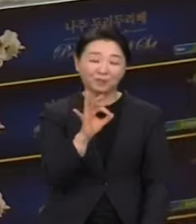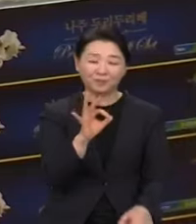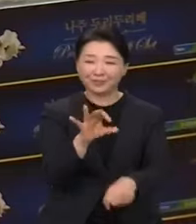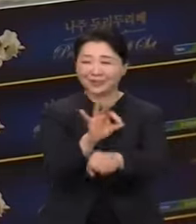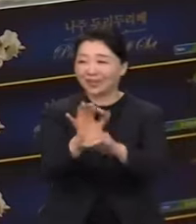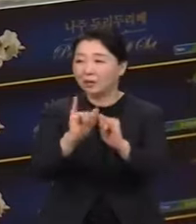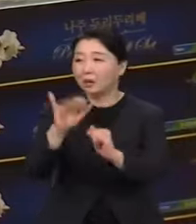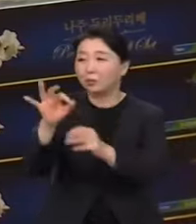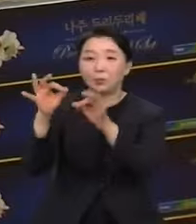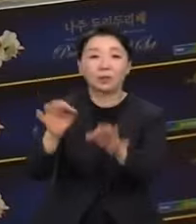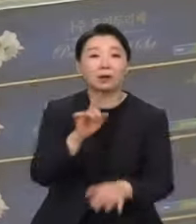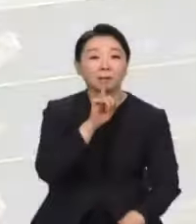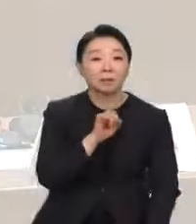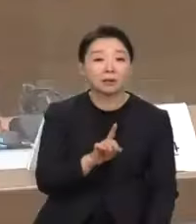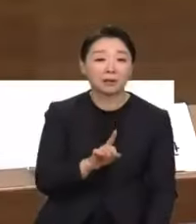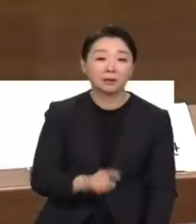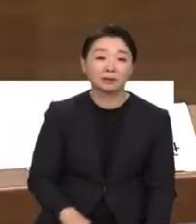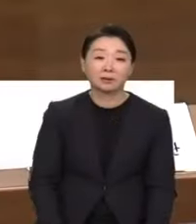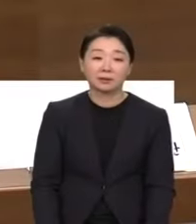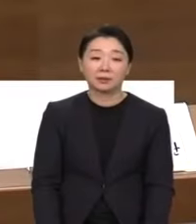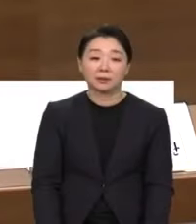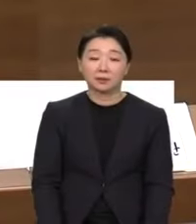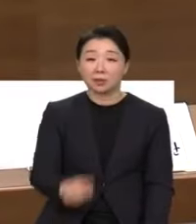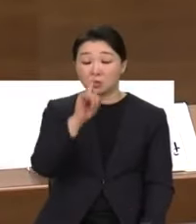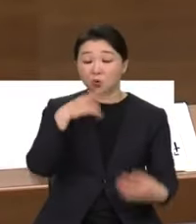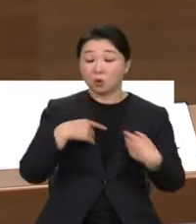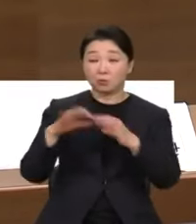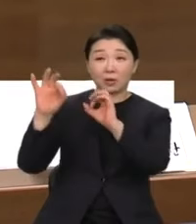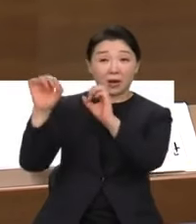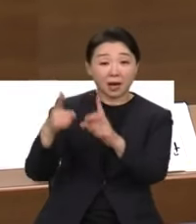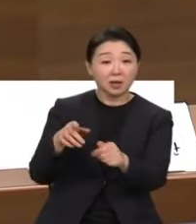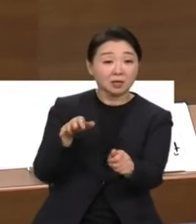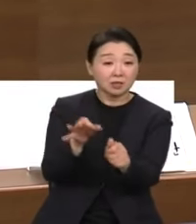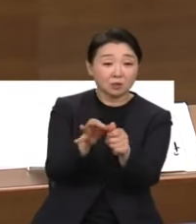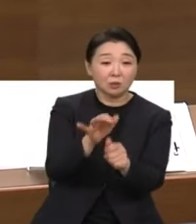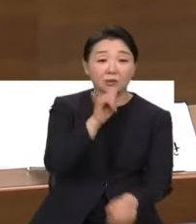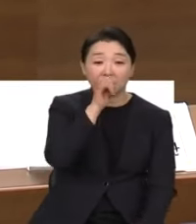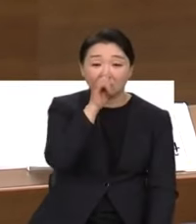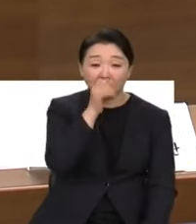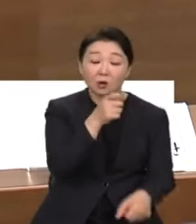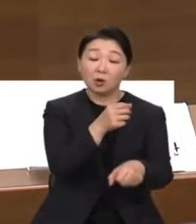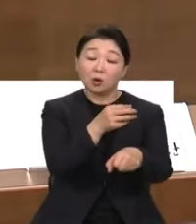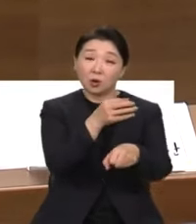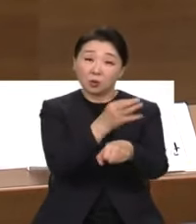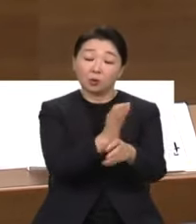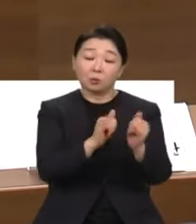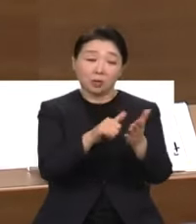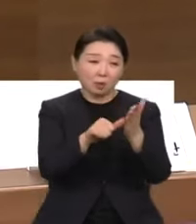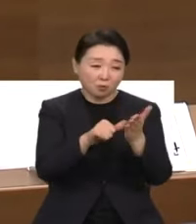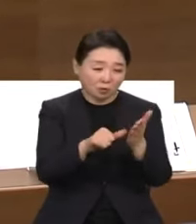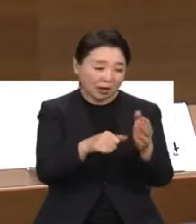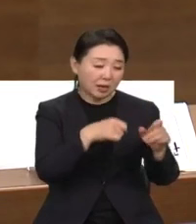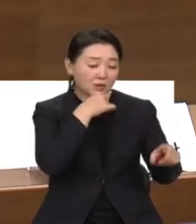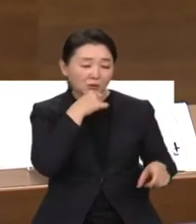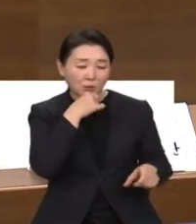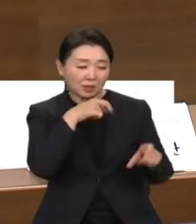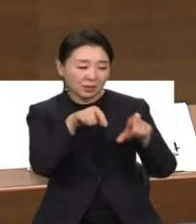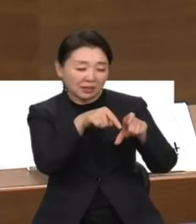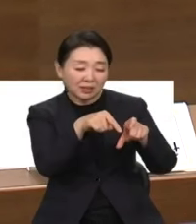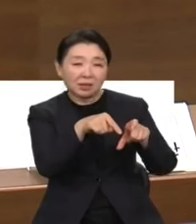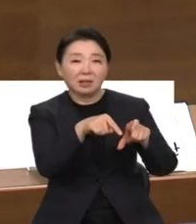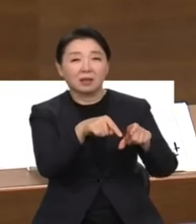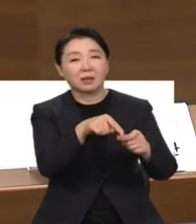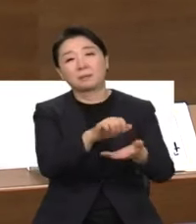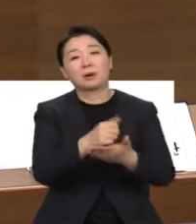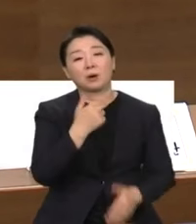강조했습니다. 정부 할인 지원은 소비자 물가지수 조사 특성상 반영되지 않기 때문에